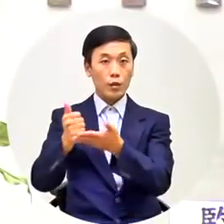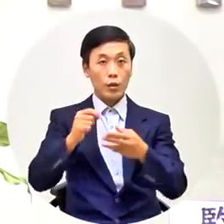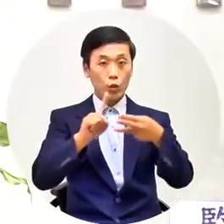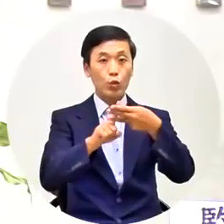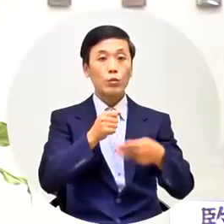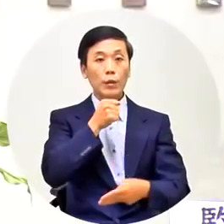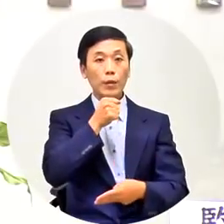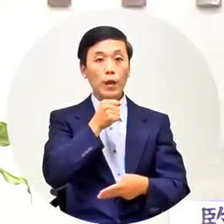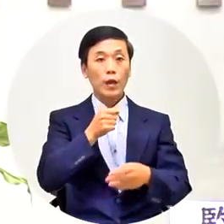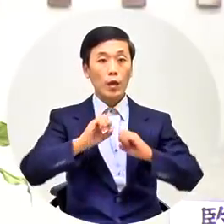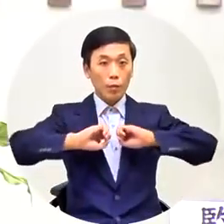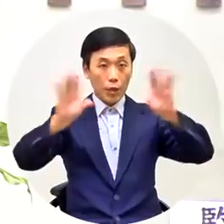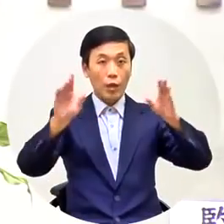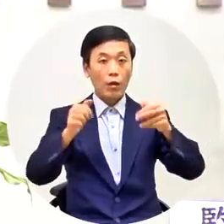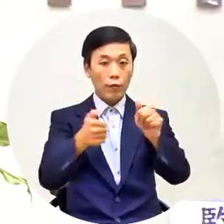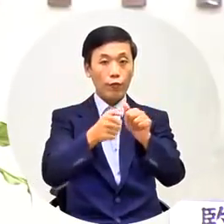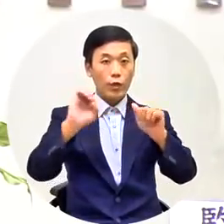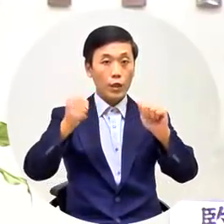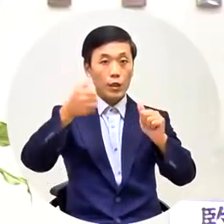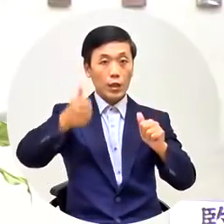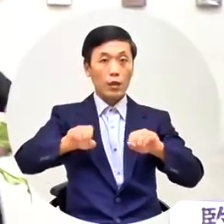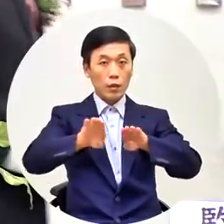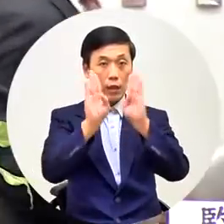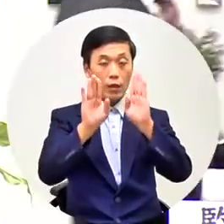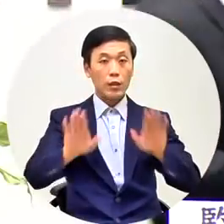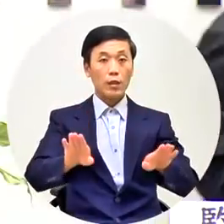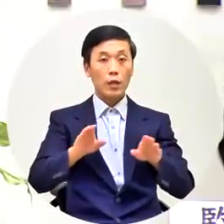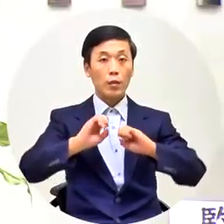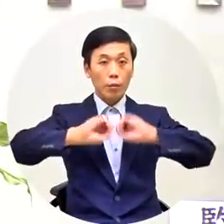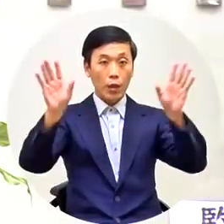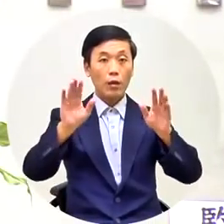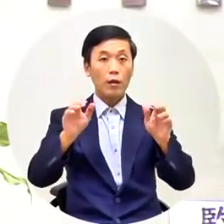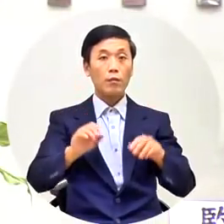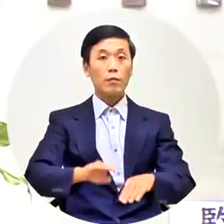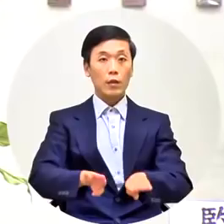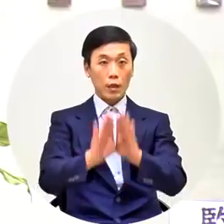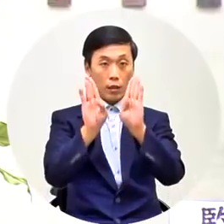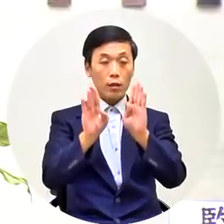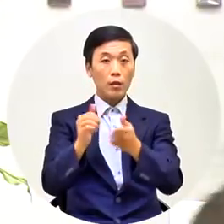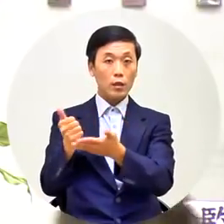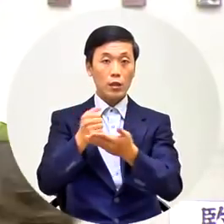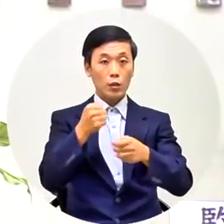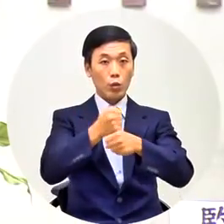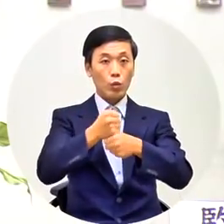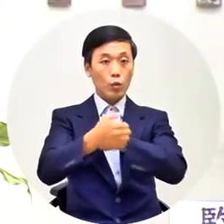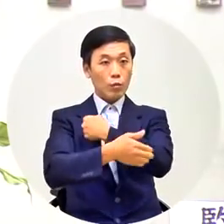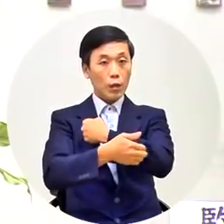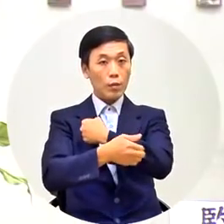议长选举，正式开始。 请工作人员布置投票所。